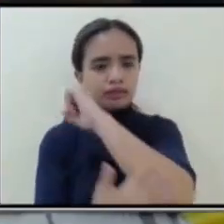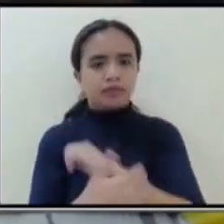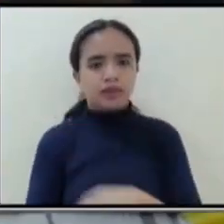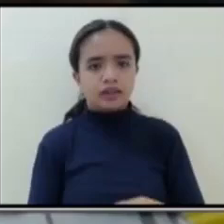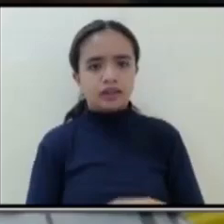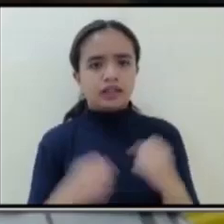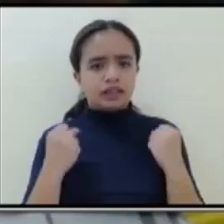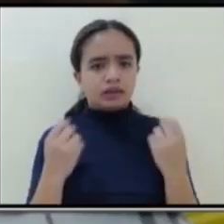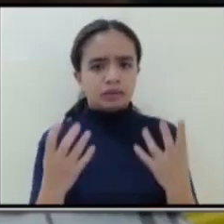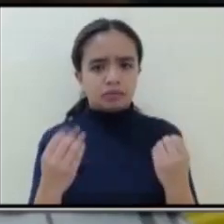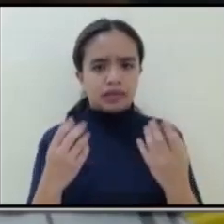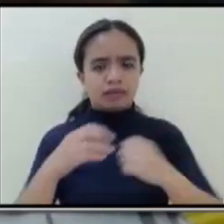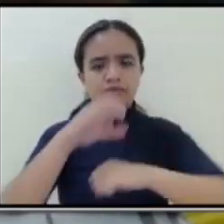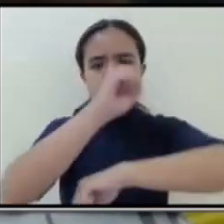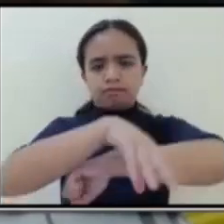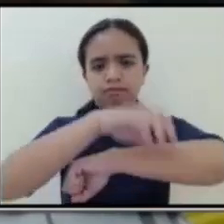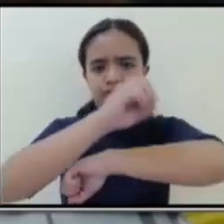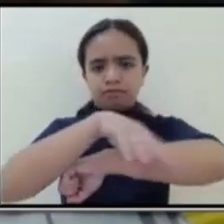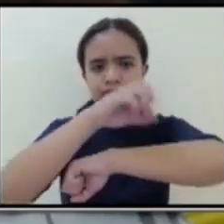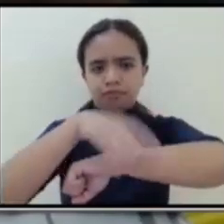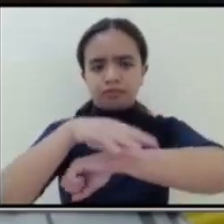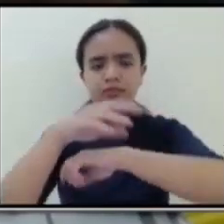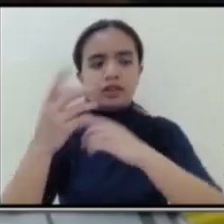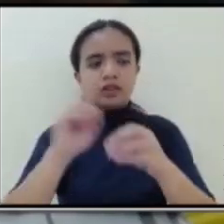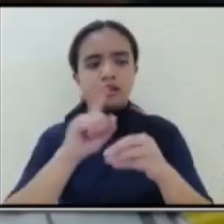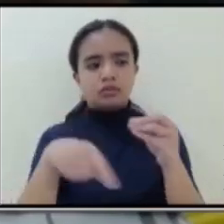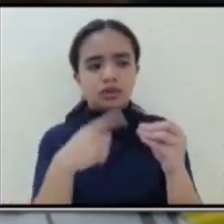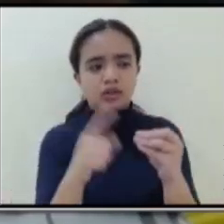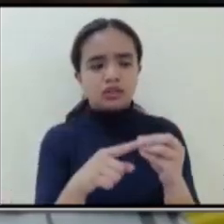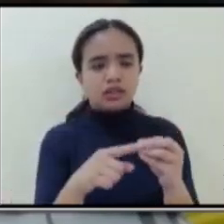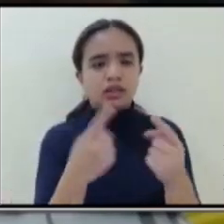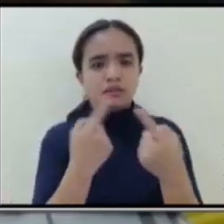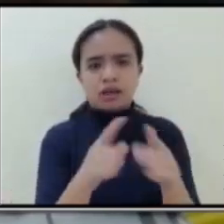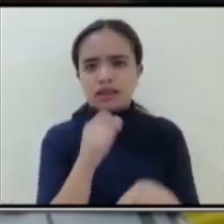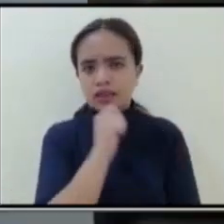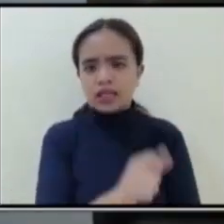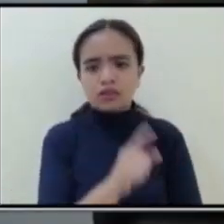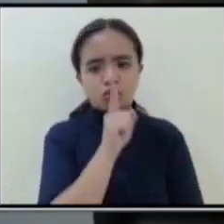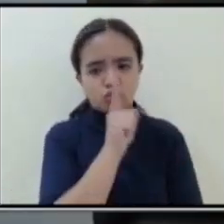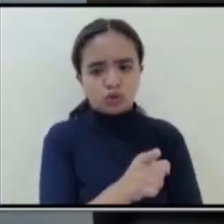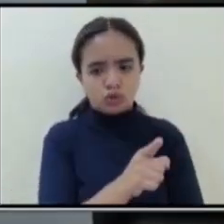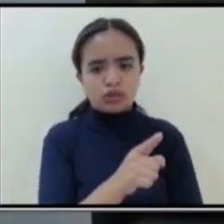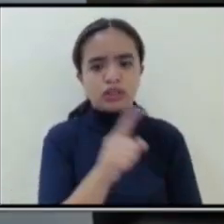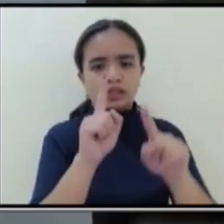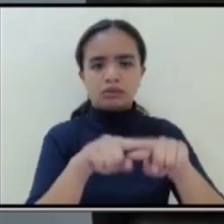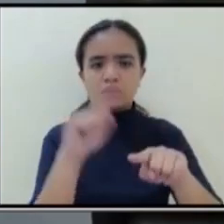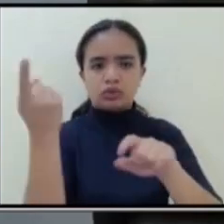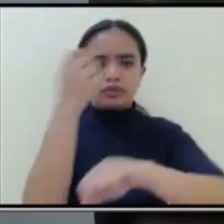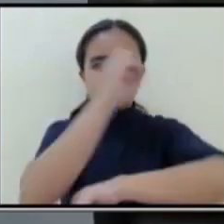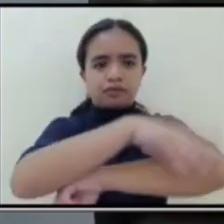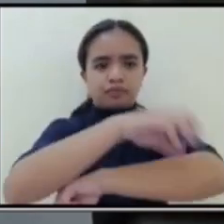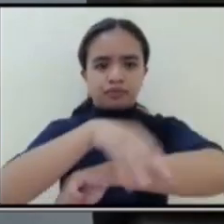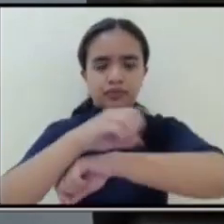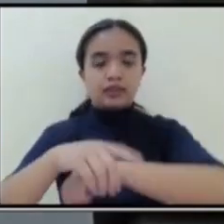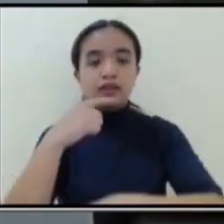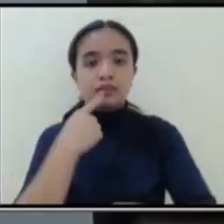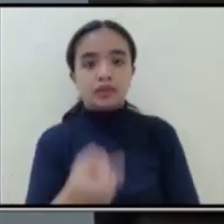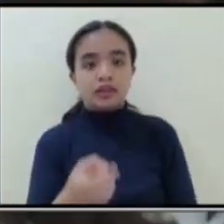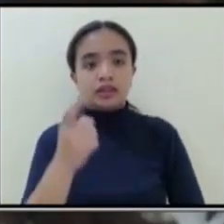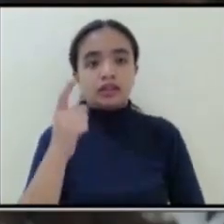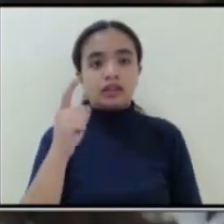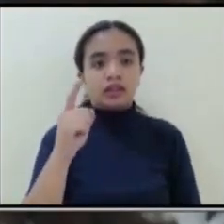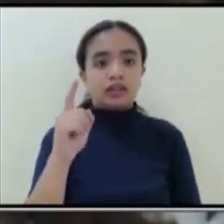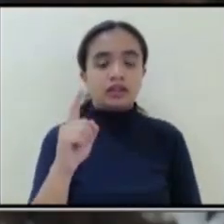There are many rumors that are coming out of the news that are not facts, that are just based on rumors. Kinatigan naman ng COMELEC ang Miro. Sabi